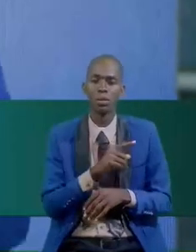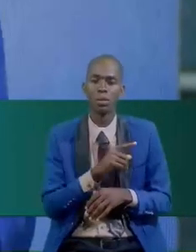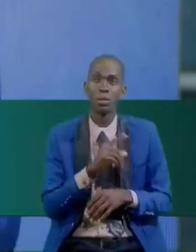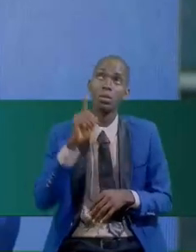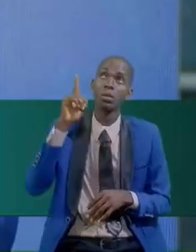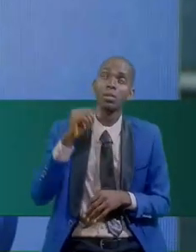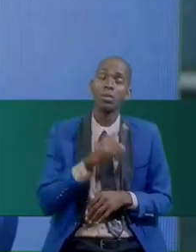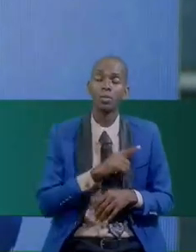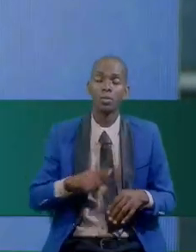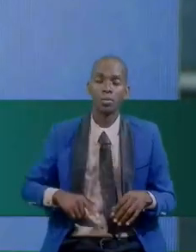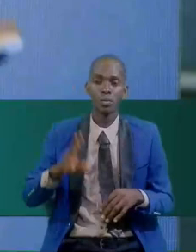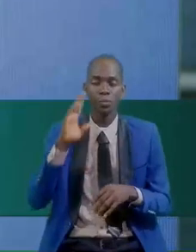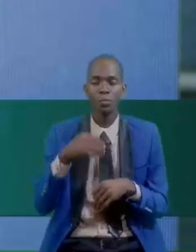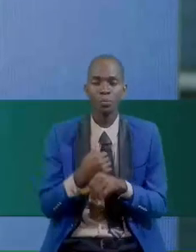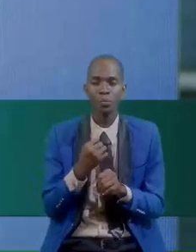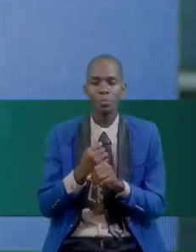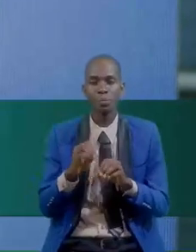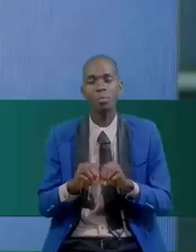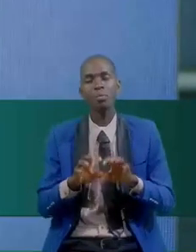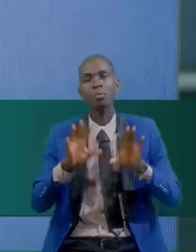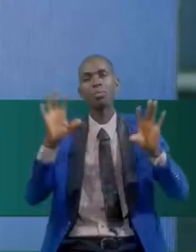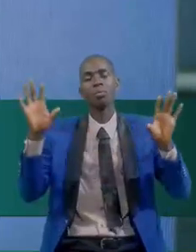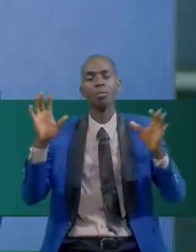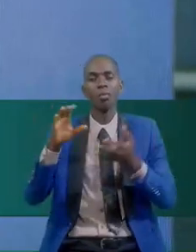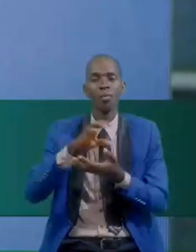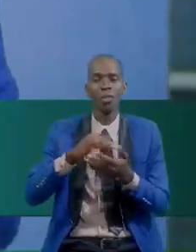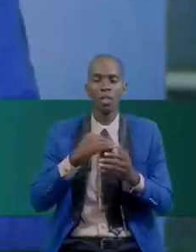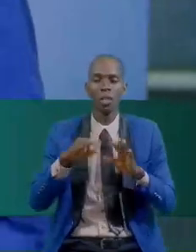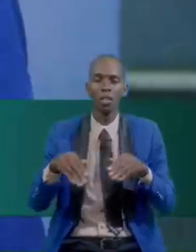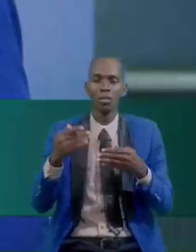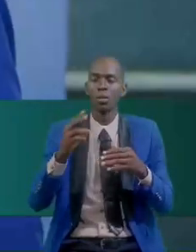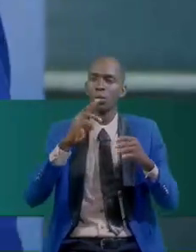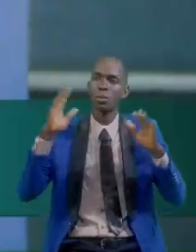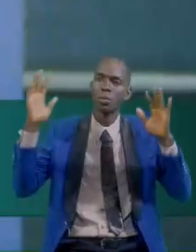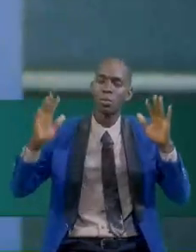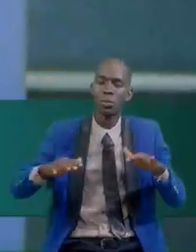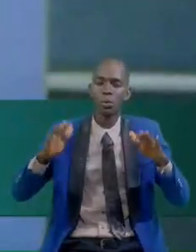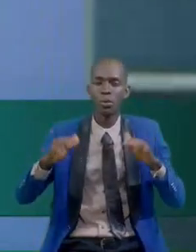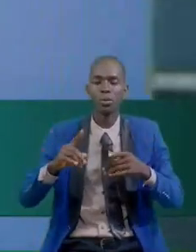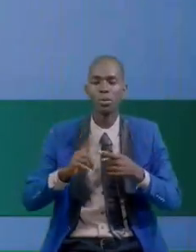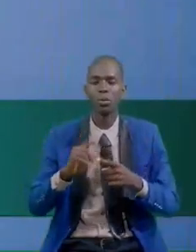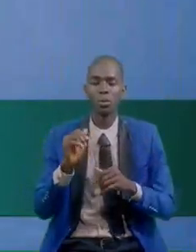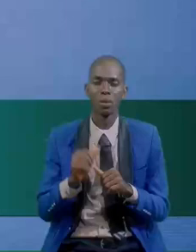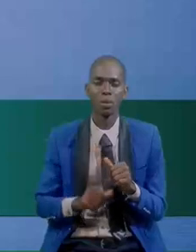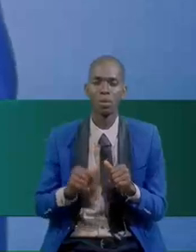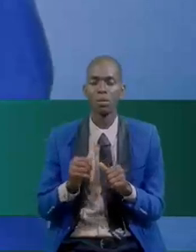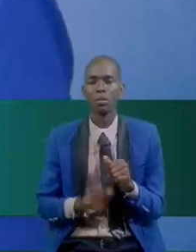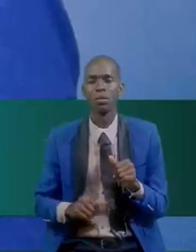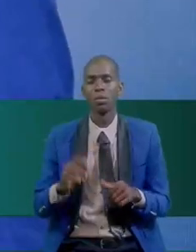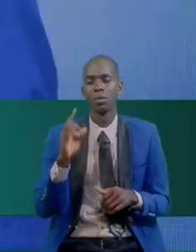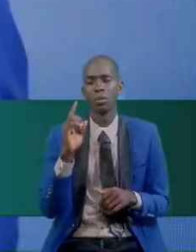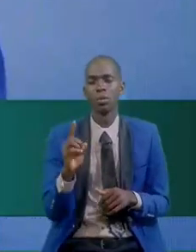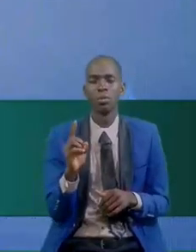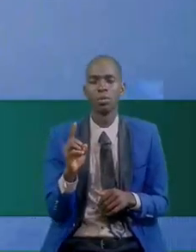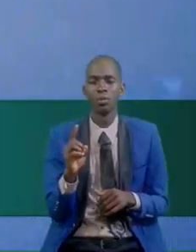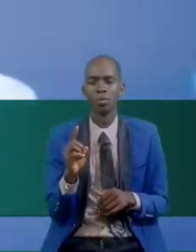des éclairs et il vous enverra une abondante pluie. Il donnera à chacun de l'herbe dans